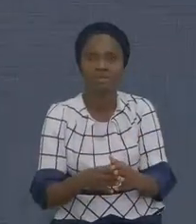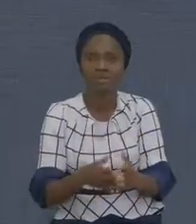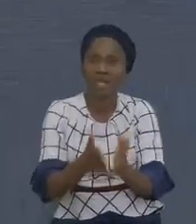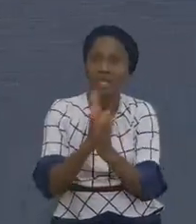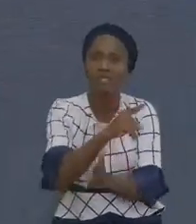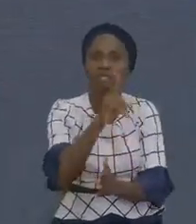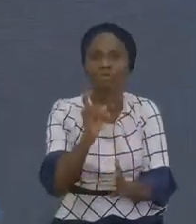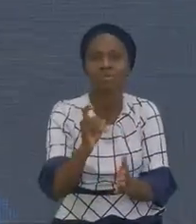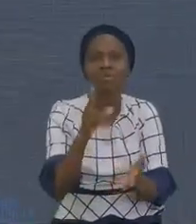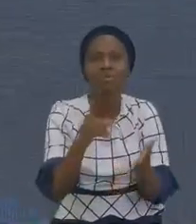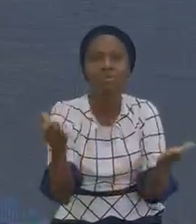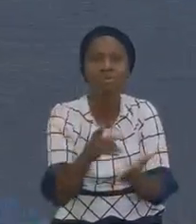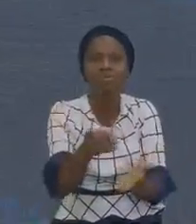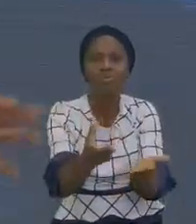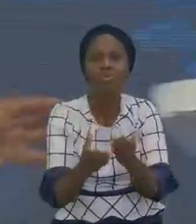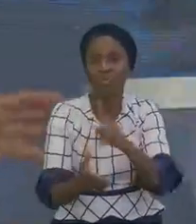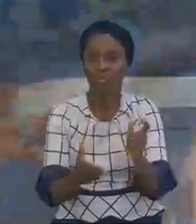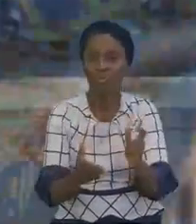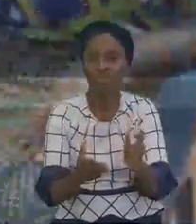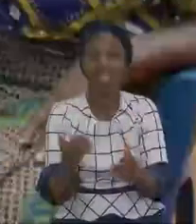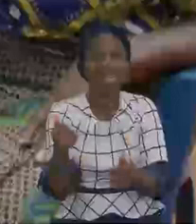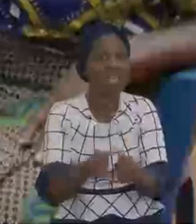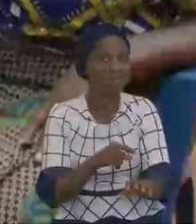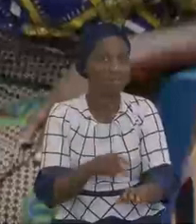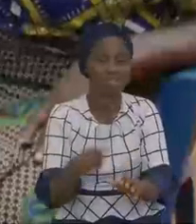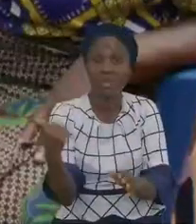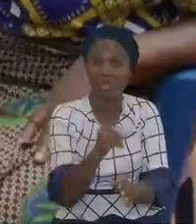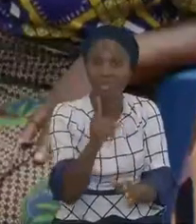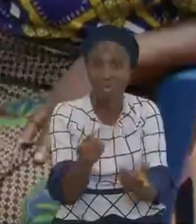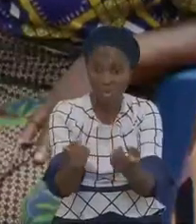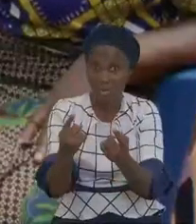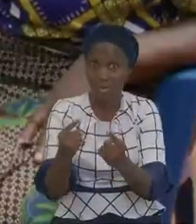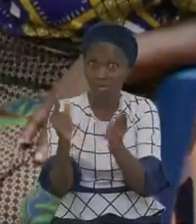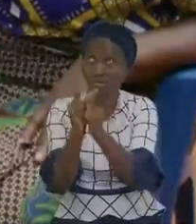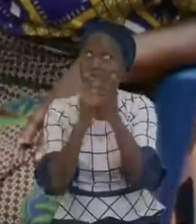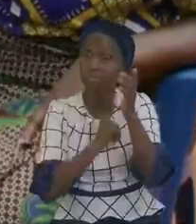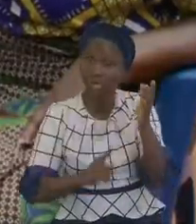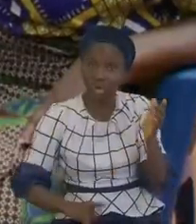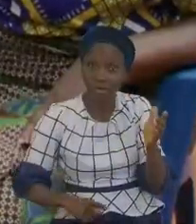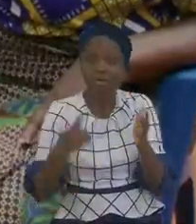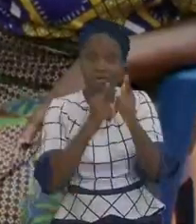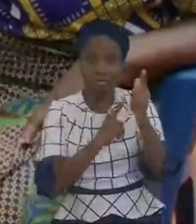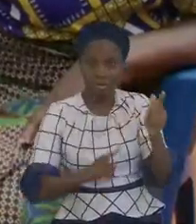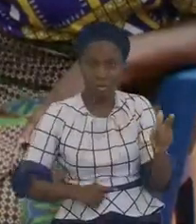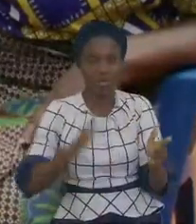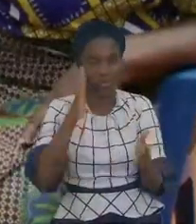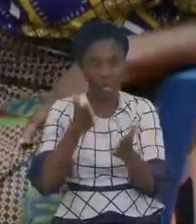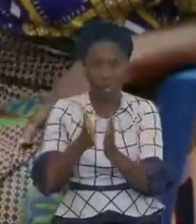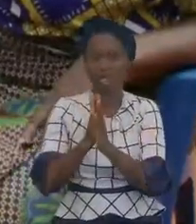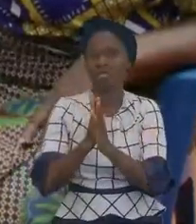Chaque fois que quelqu'un vient au Seigneur, le Seigneur lui pose toujours,